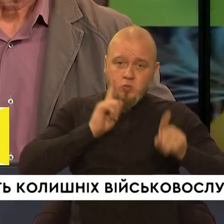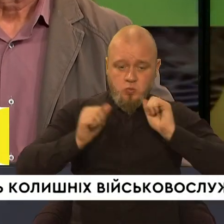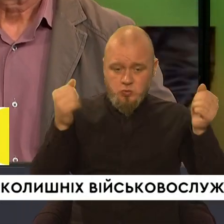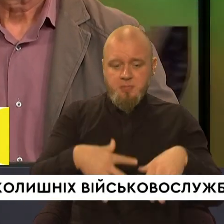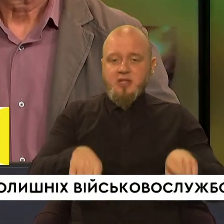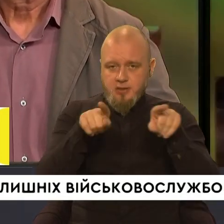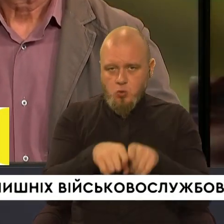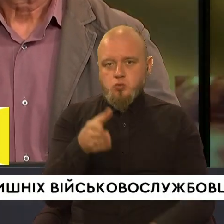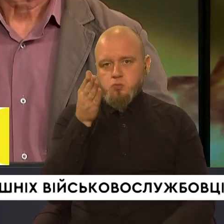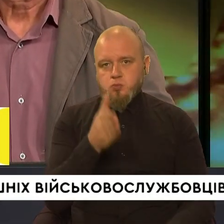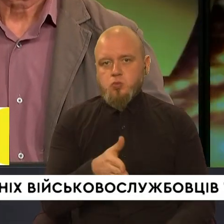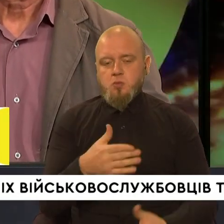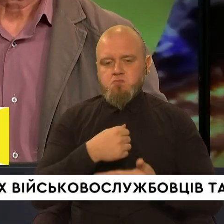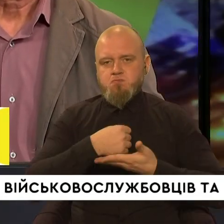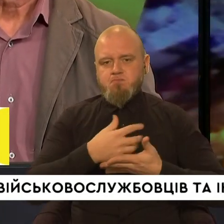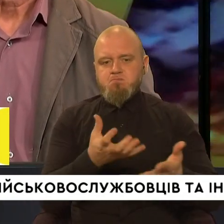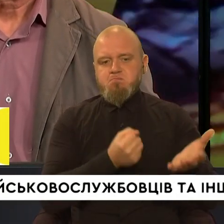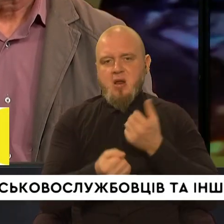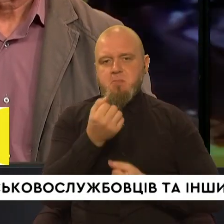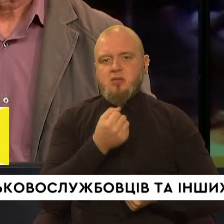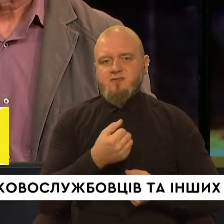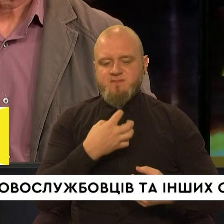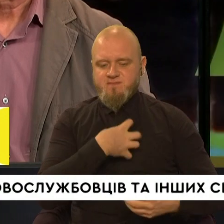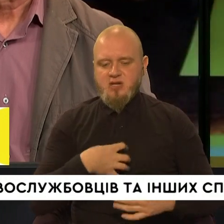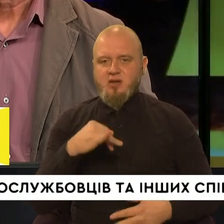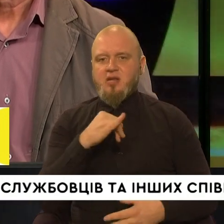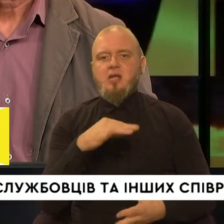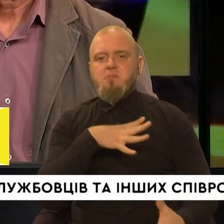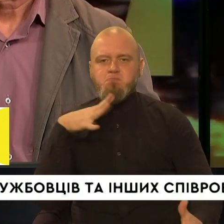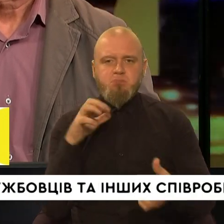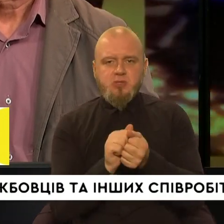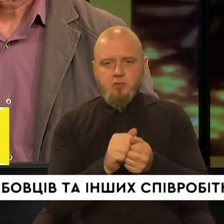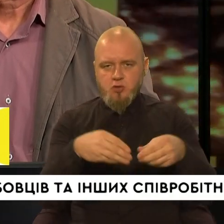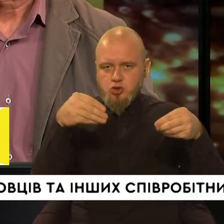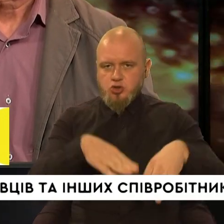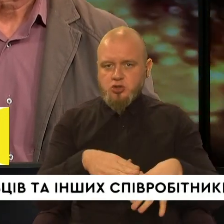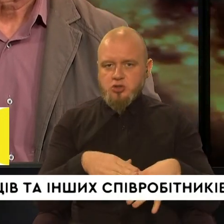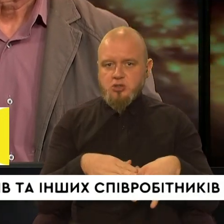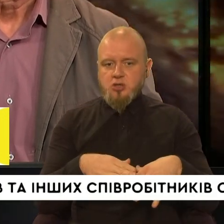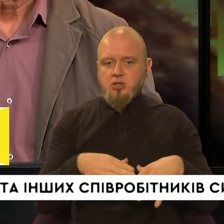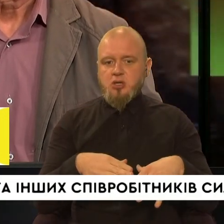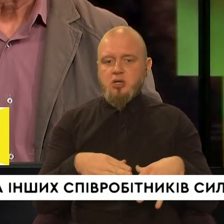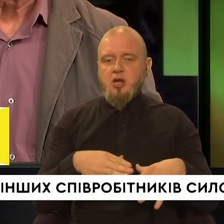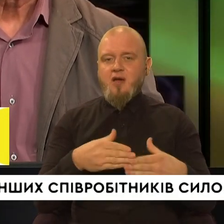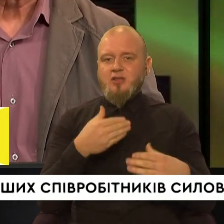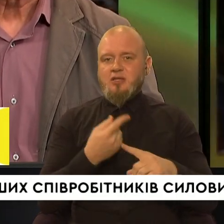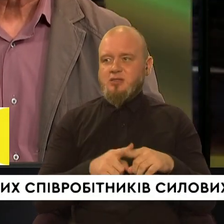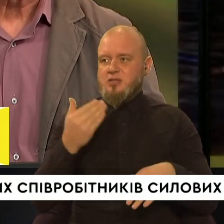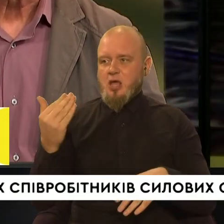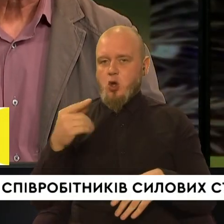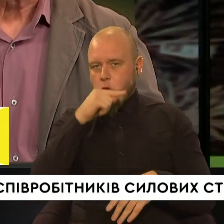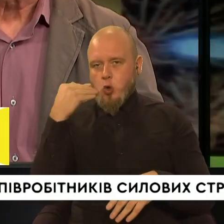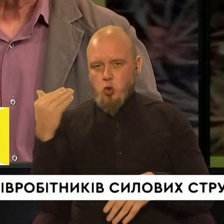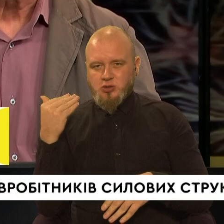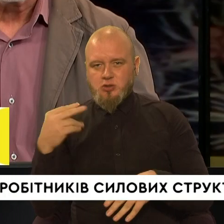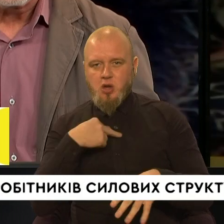також будуть прийматися важливі і принципові рішення в кінці російської агресії. Тож будемо